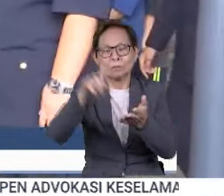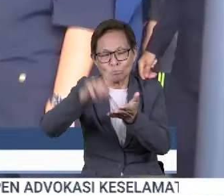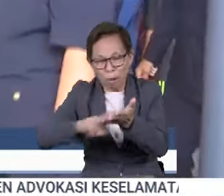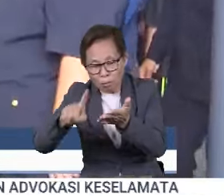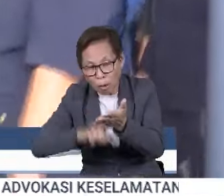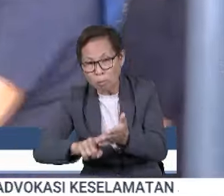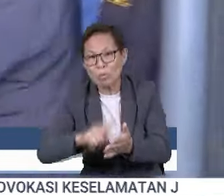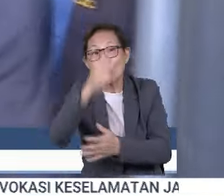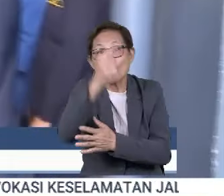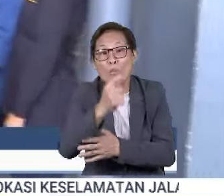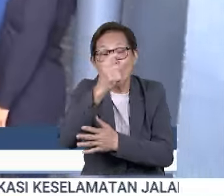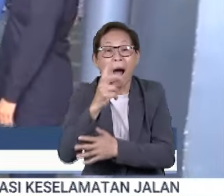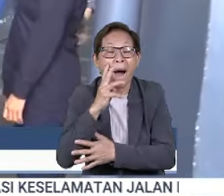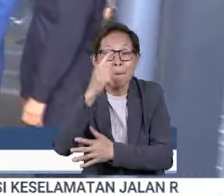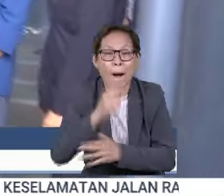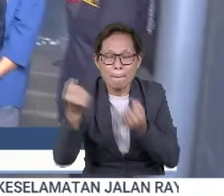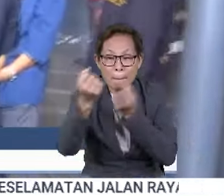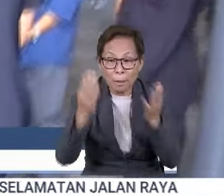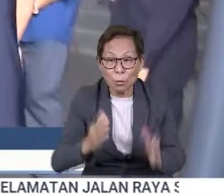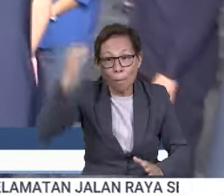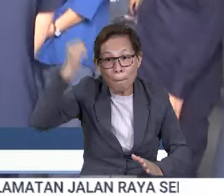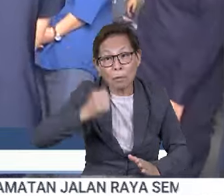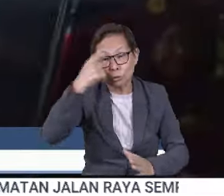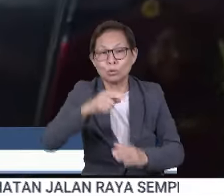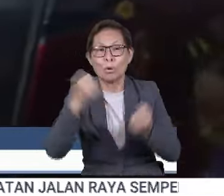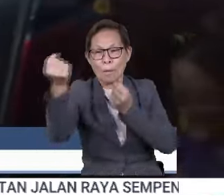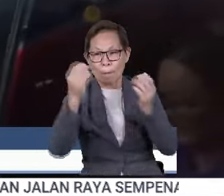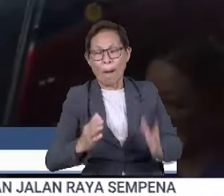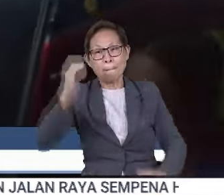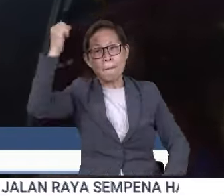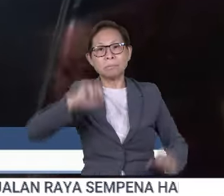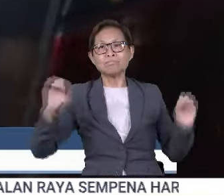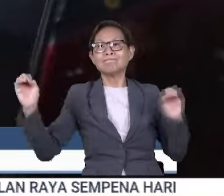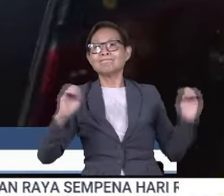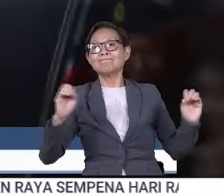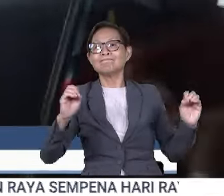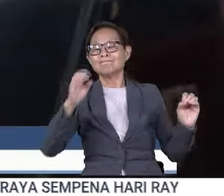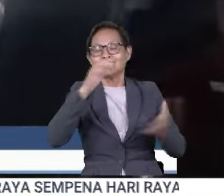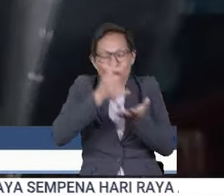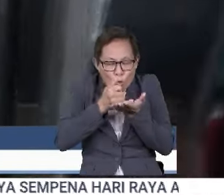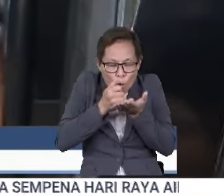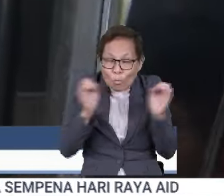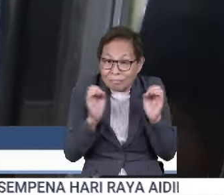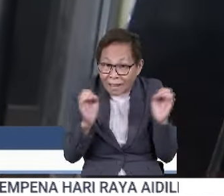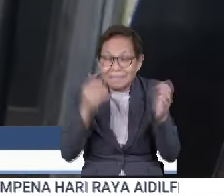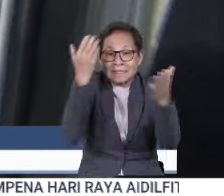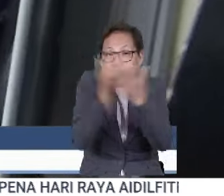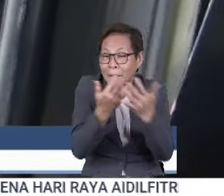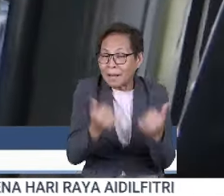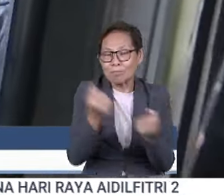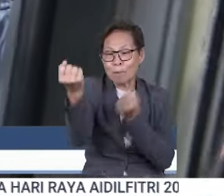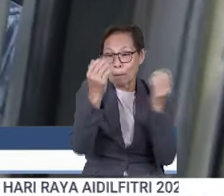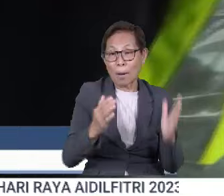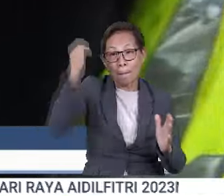crunching ke atas semua pemandu bas bagi memastikan pemandu bas berkenaan bebas daripada pengaruh dadah. Setakat ini tiada pemandu